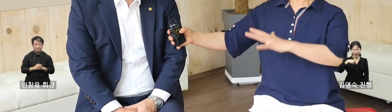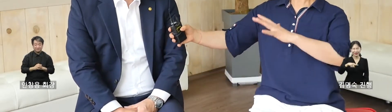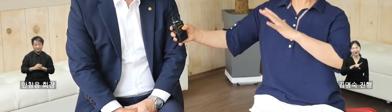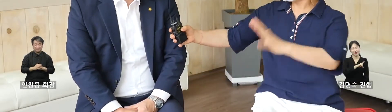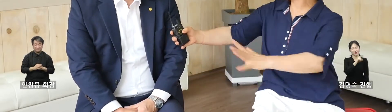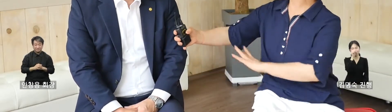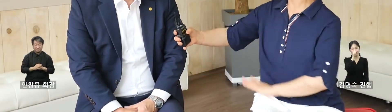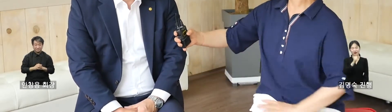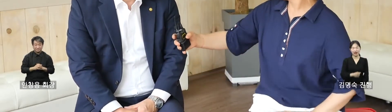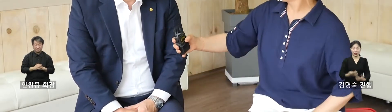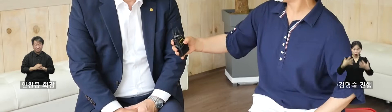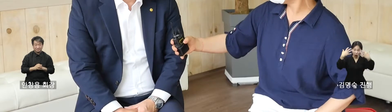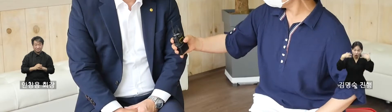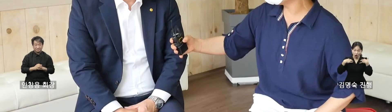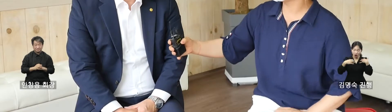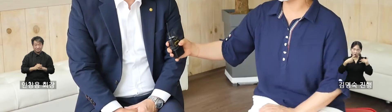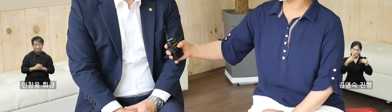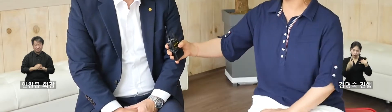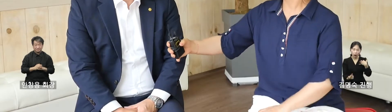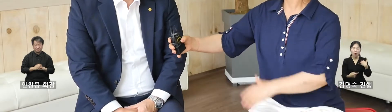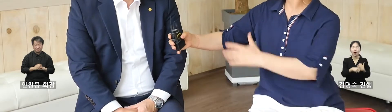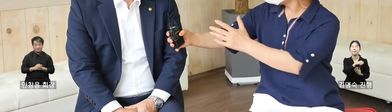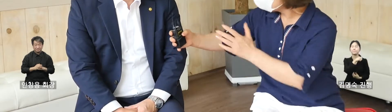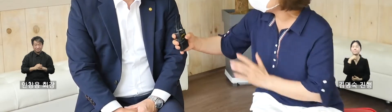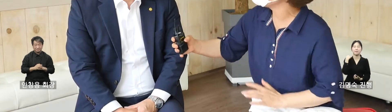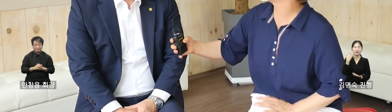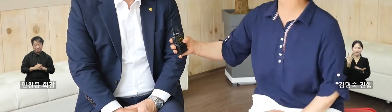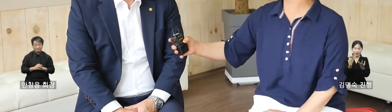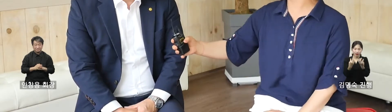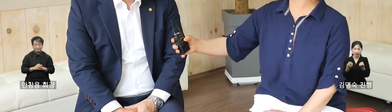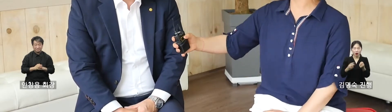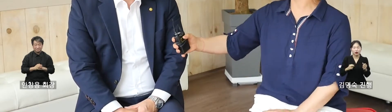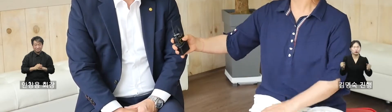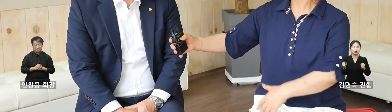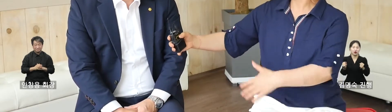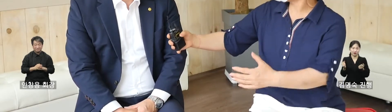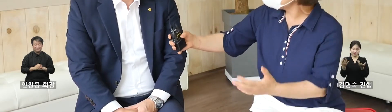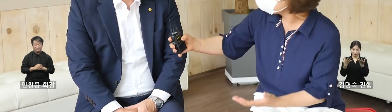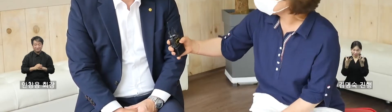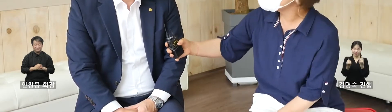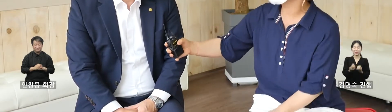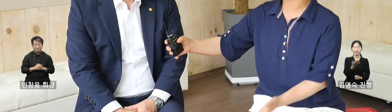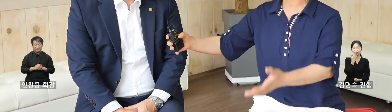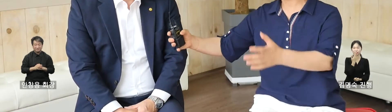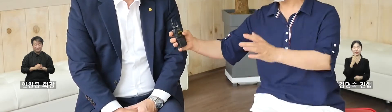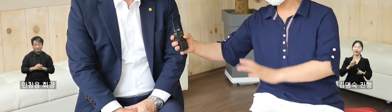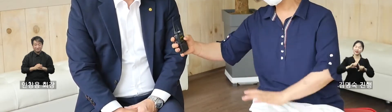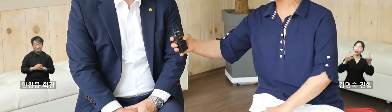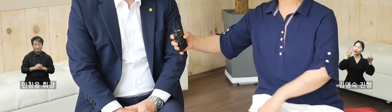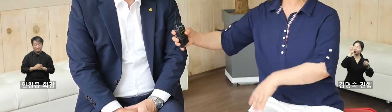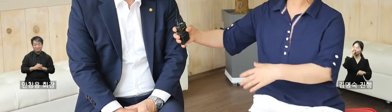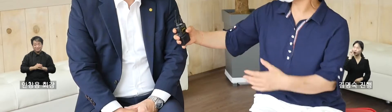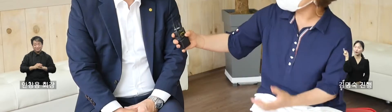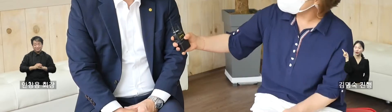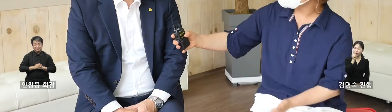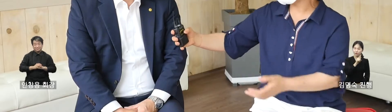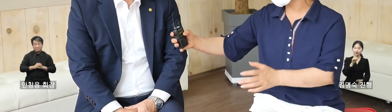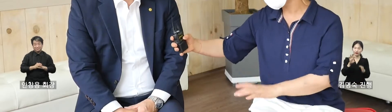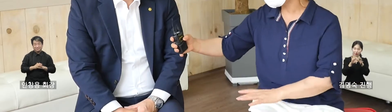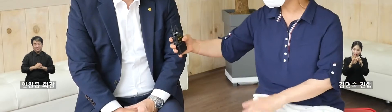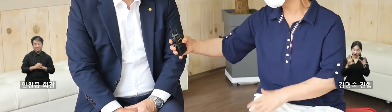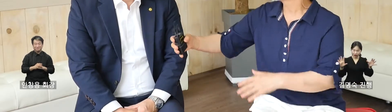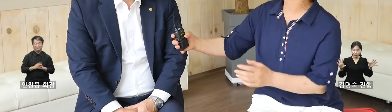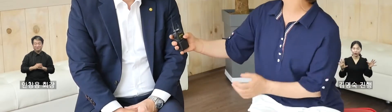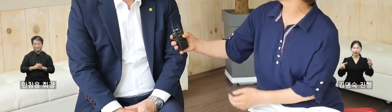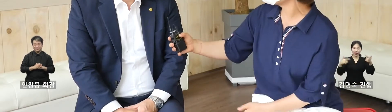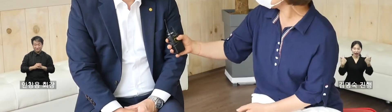없어요. 더워도 맛있는 걸 먹고, 추워도 맛있는 걸 네. 먹고, 날이 좋든 날이 좋지 않든 비가 오든 비가